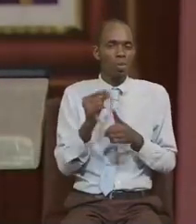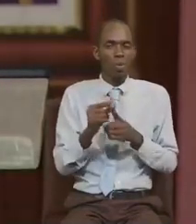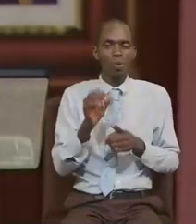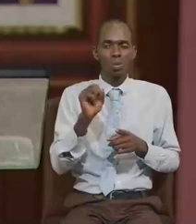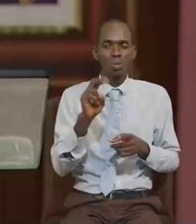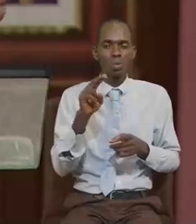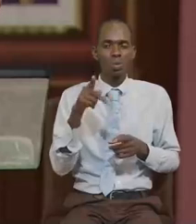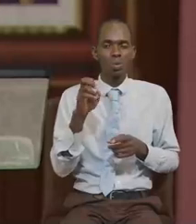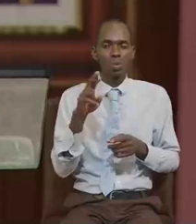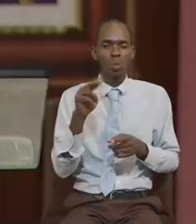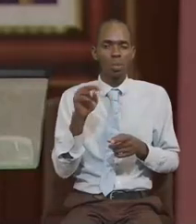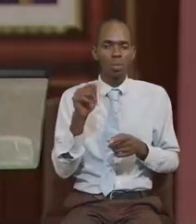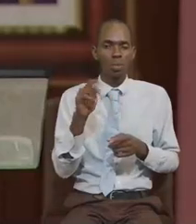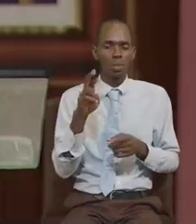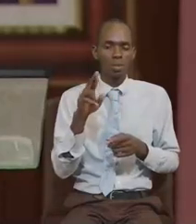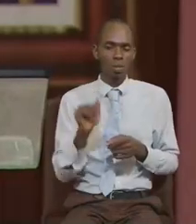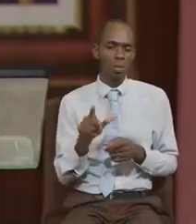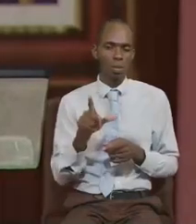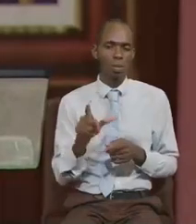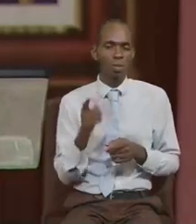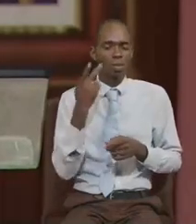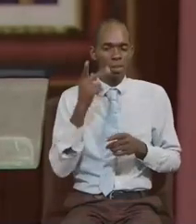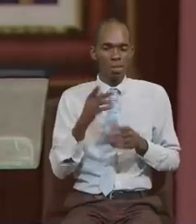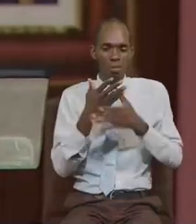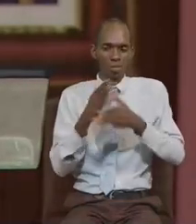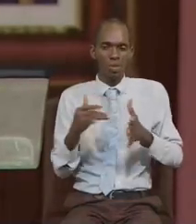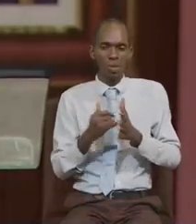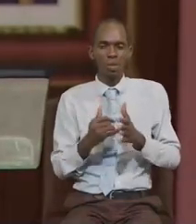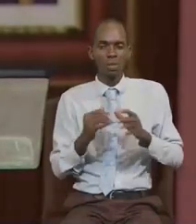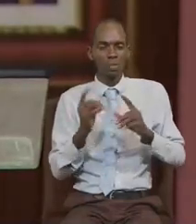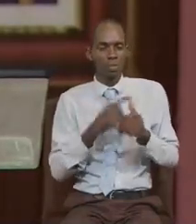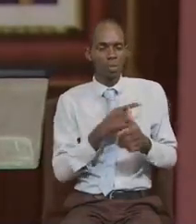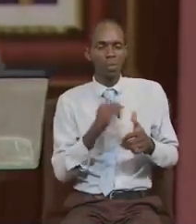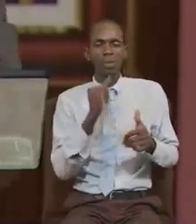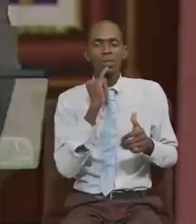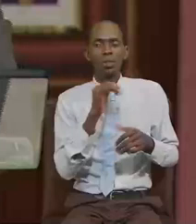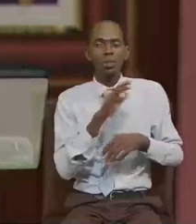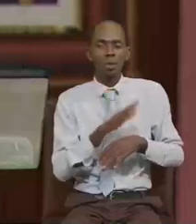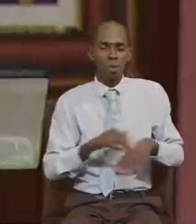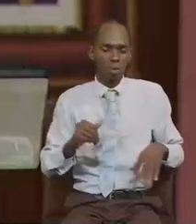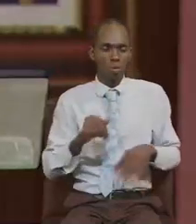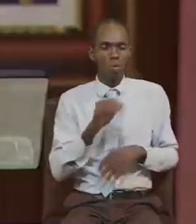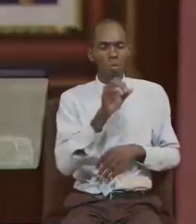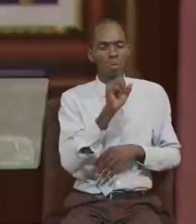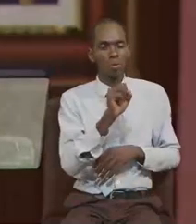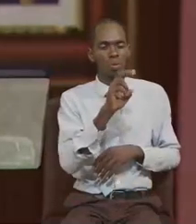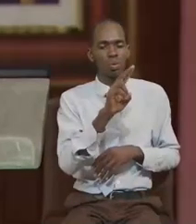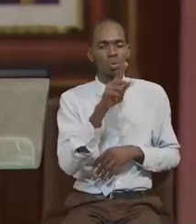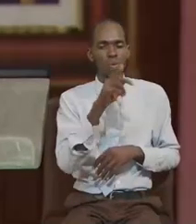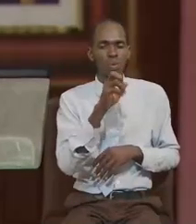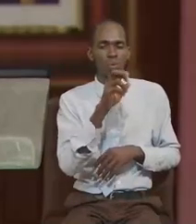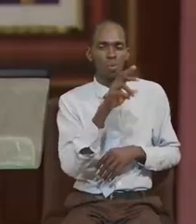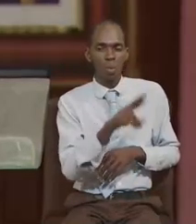mot super, il y a le mot sur et naturel en français. Il y a beaucoup de choses qu'on peut faire avec la force